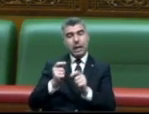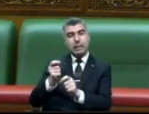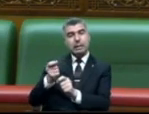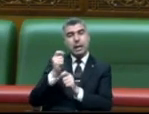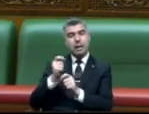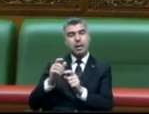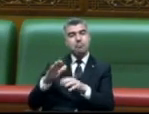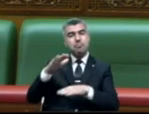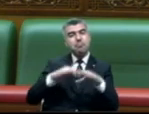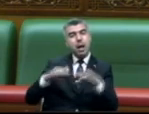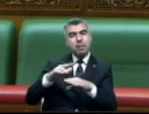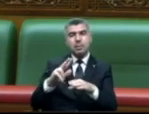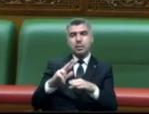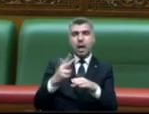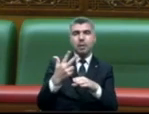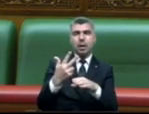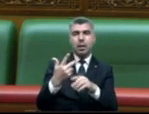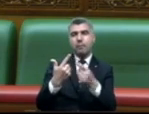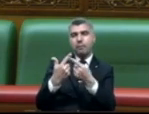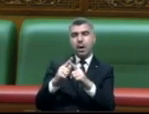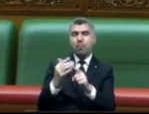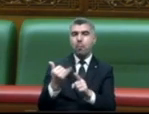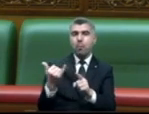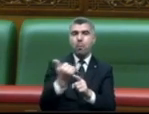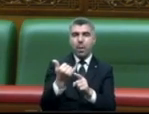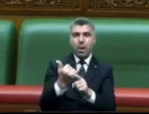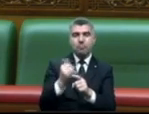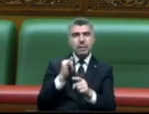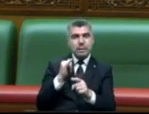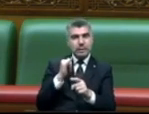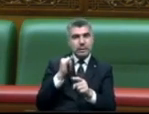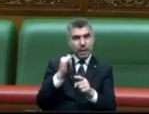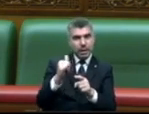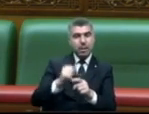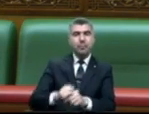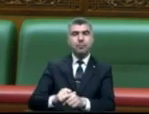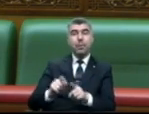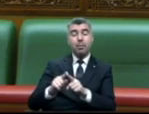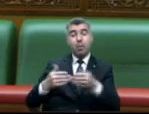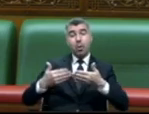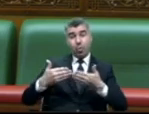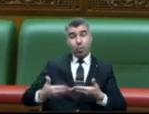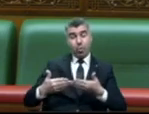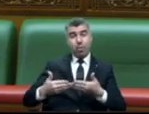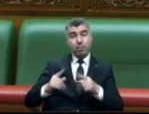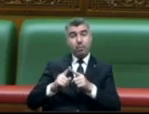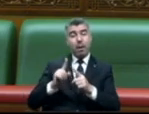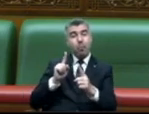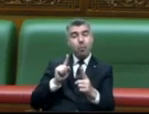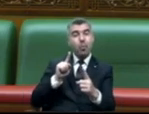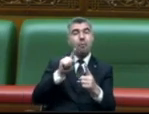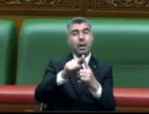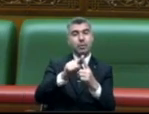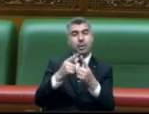ديال اليوتيس اللي جابوا حتى ثلاثة ديال المحاور واللي ذكرتوها، هي جد مهمة، اللي هي الاستدامة واللي فعلا اليوم كاين واحد الحفاظ مباشر على الثروه السمكيه